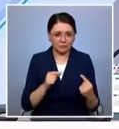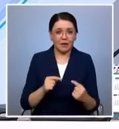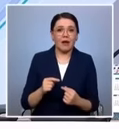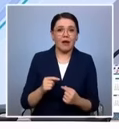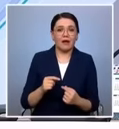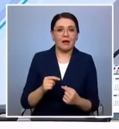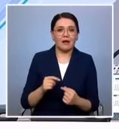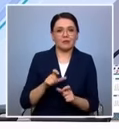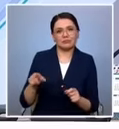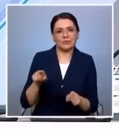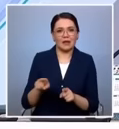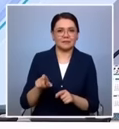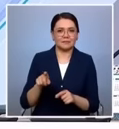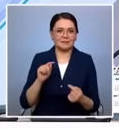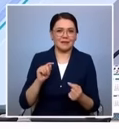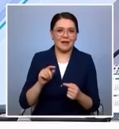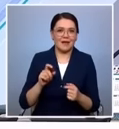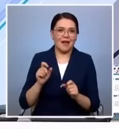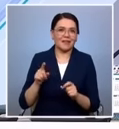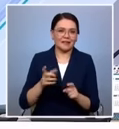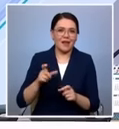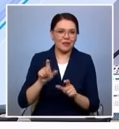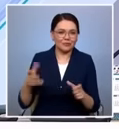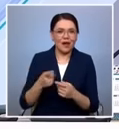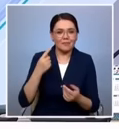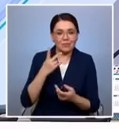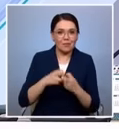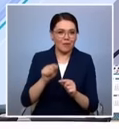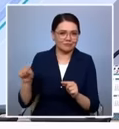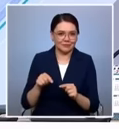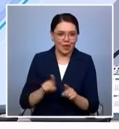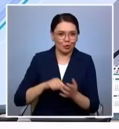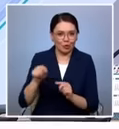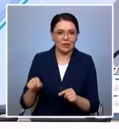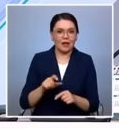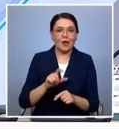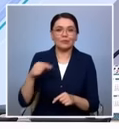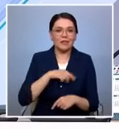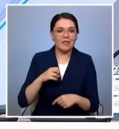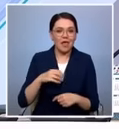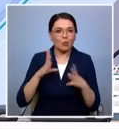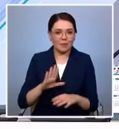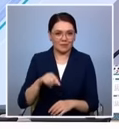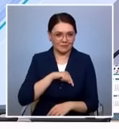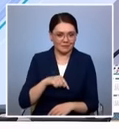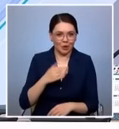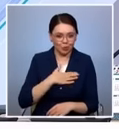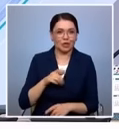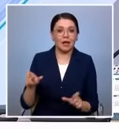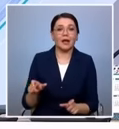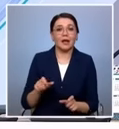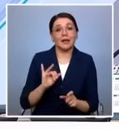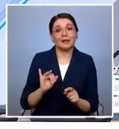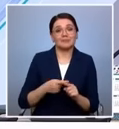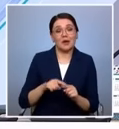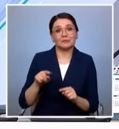Вот он извиняется или продолжает обещать невозможное. Но я точно уверен в том, что полностью проблема обманутых дольщиков в